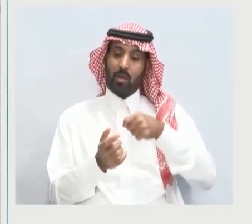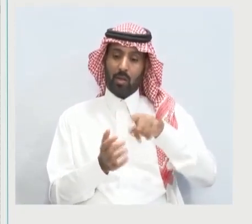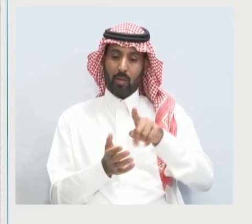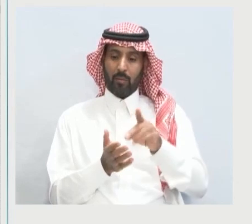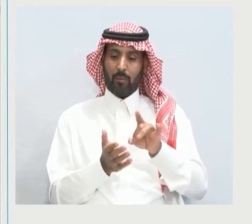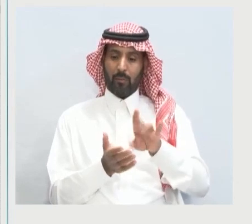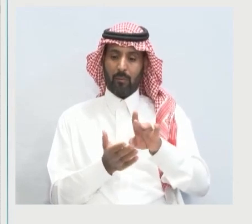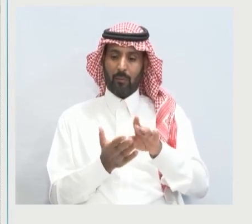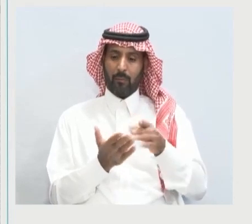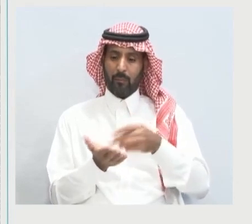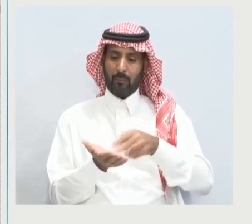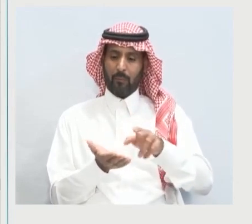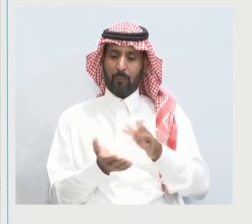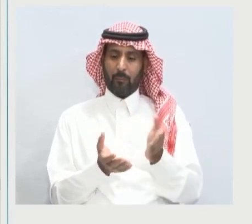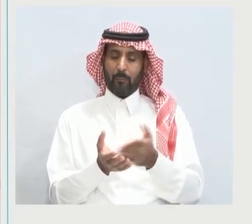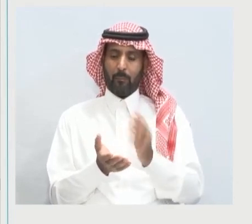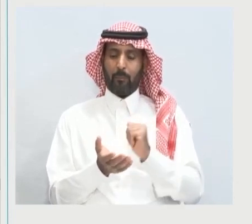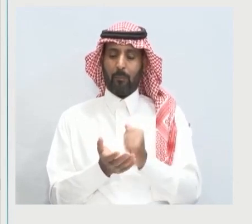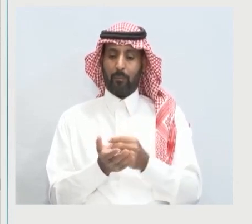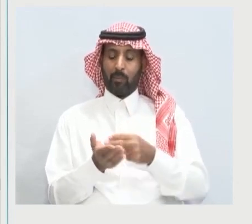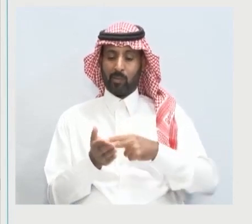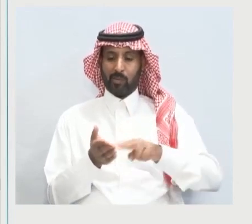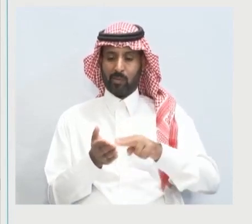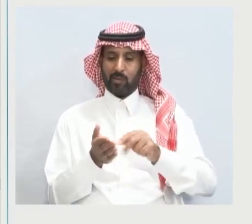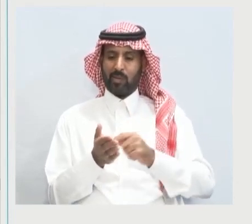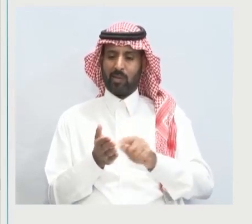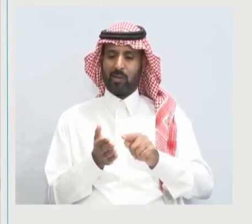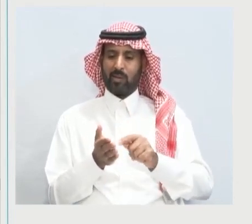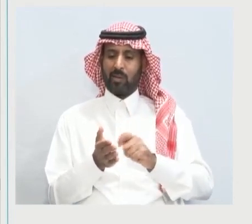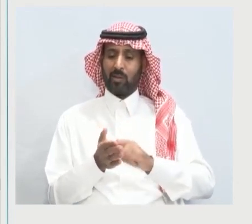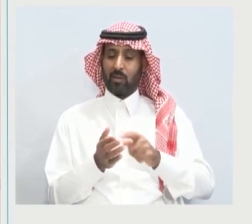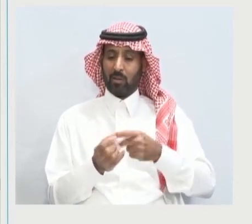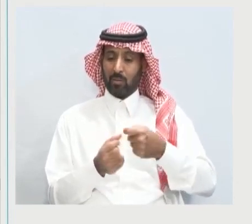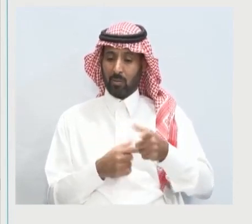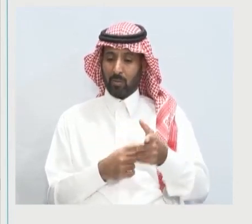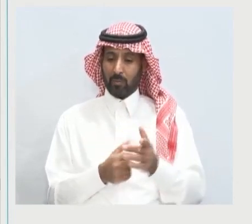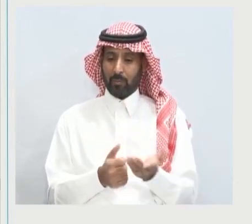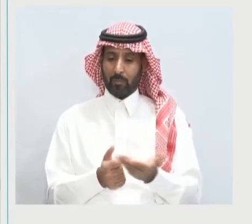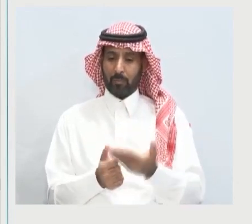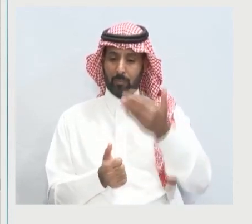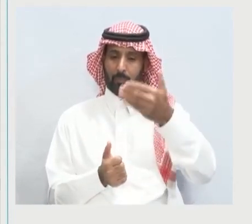هل تريد المتابعه حادث سيتم حذف الورقه بشكل مباشر